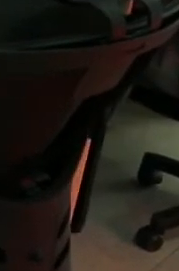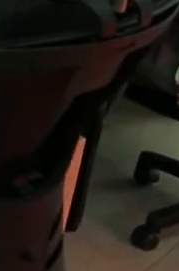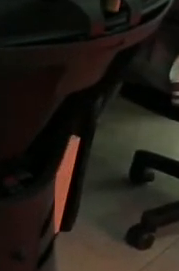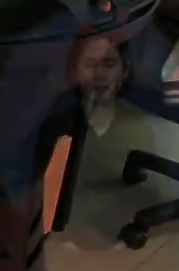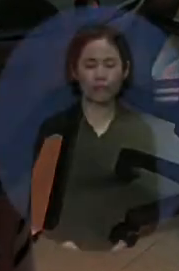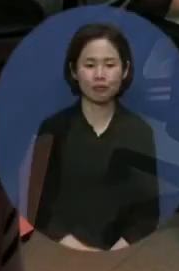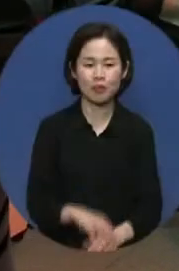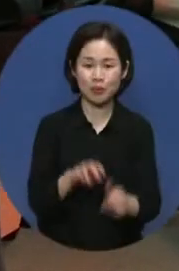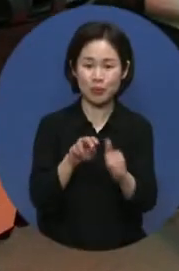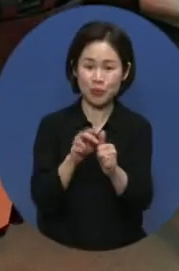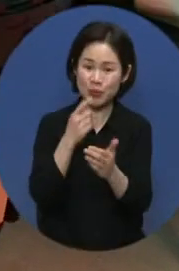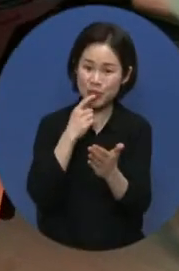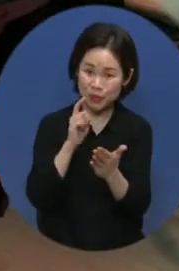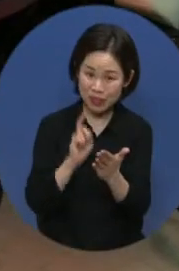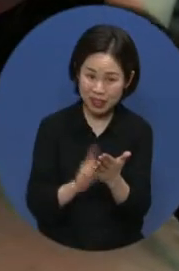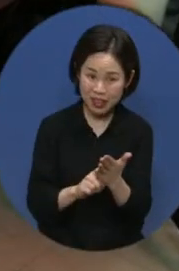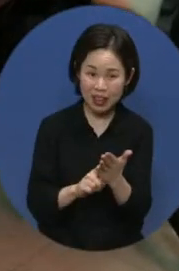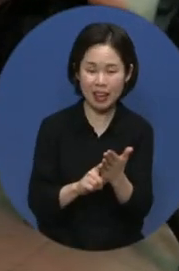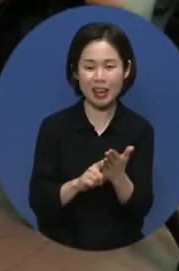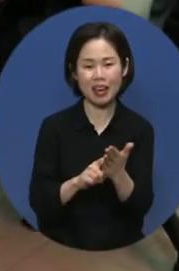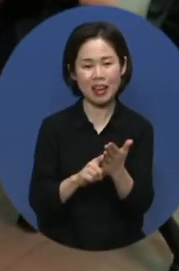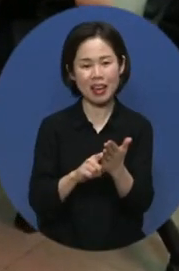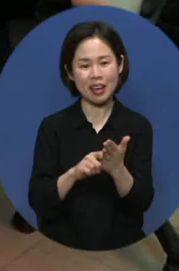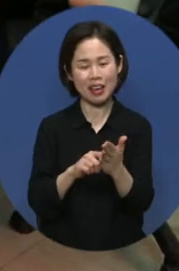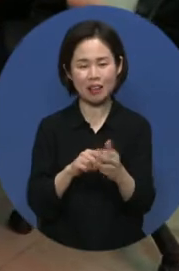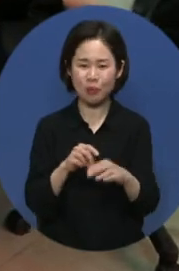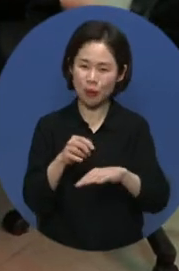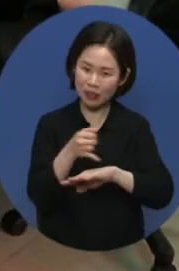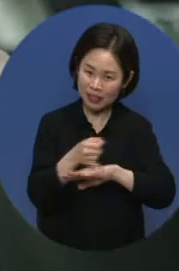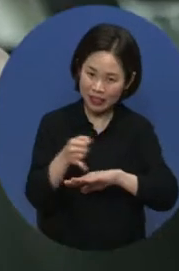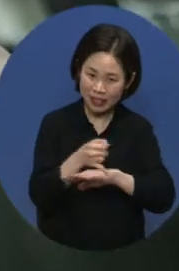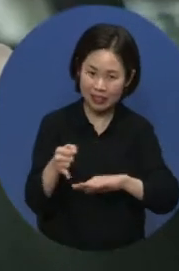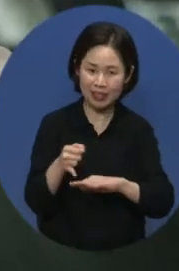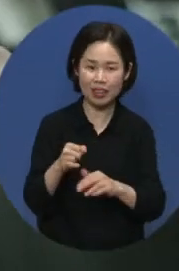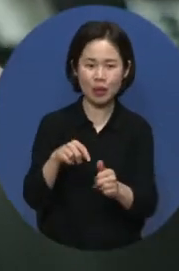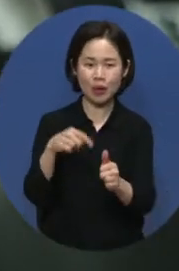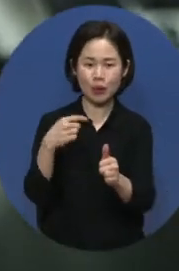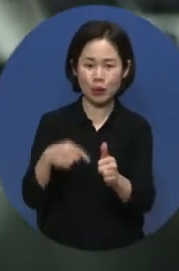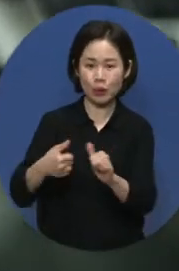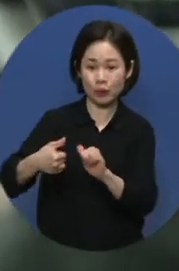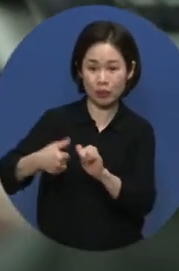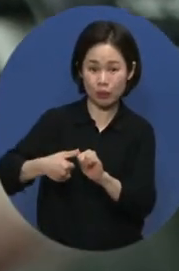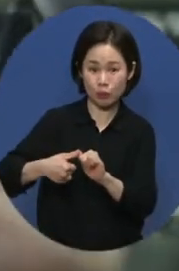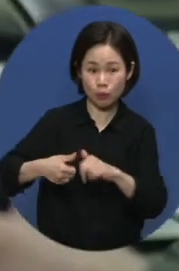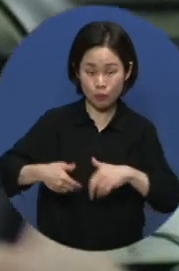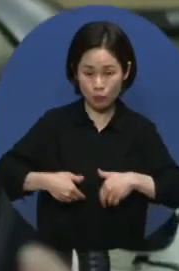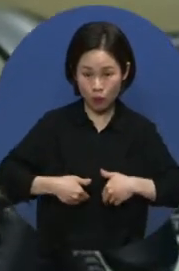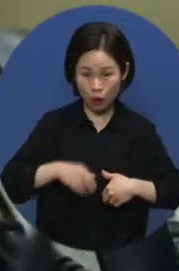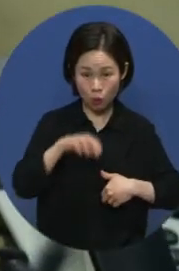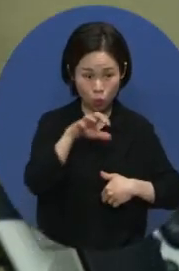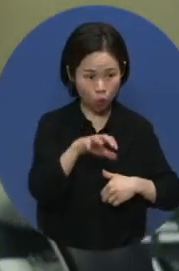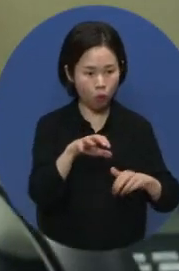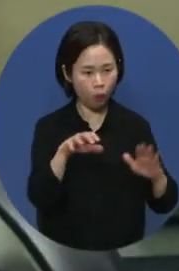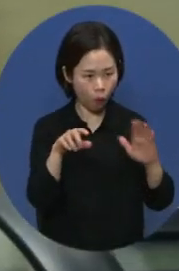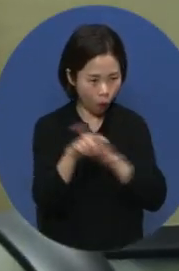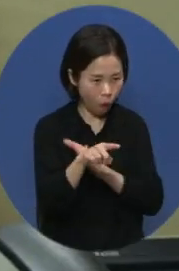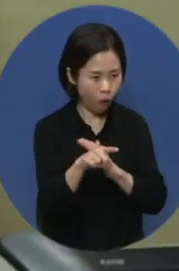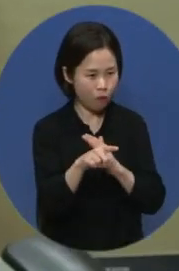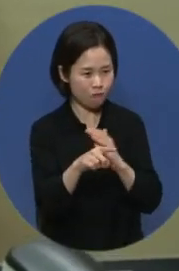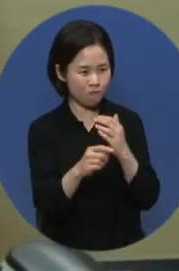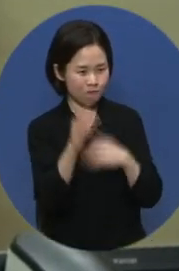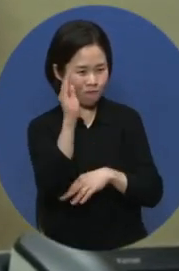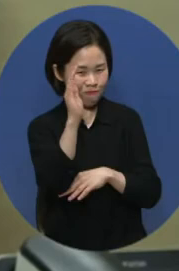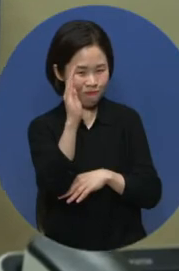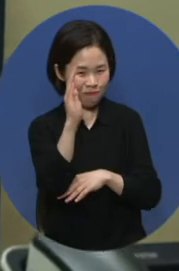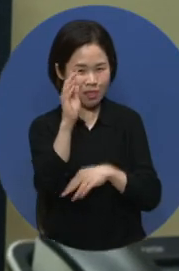쉬운 정보의 제작부터 디자인, 그리고 교육과 자문이 필요한 곳이라면 마다하지 않고 달려간다는